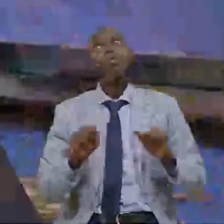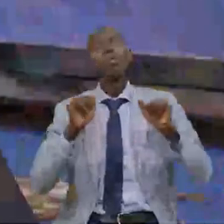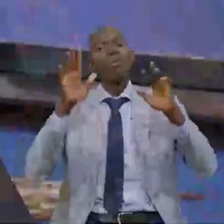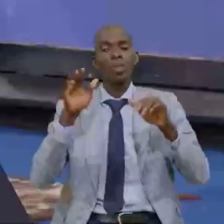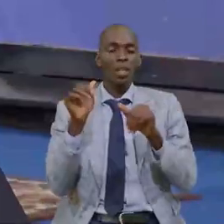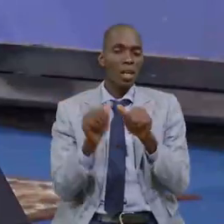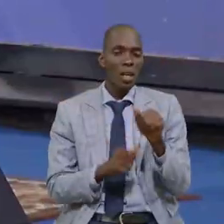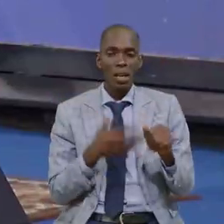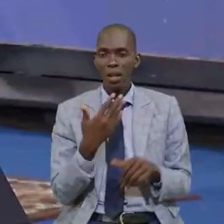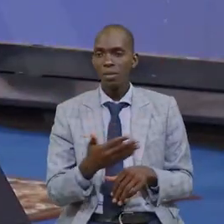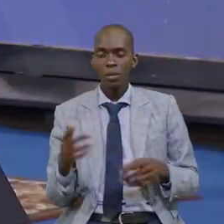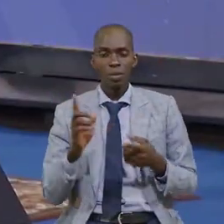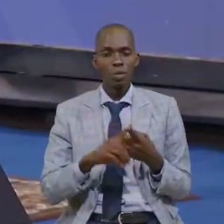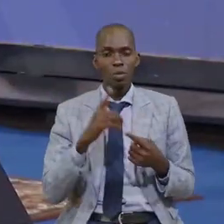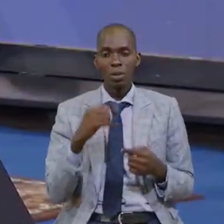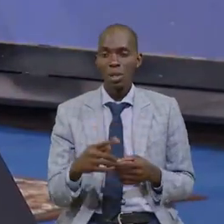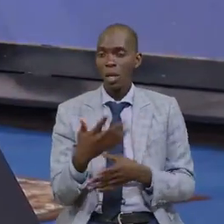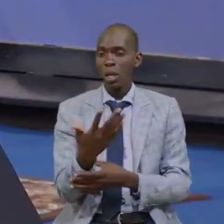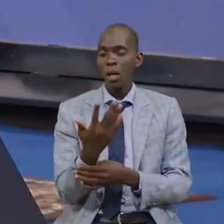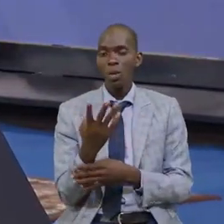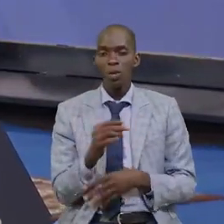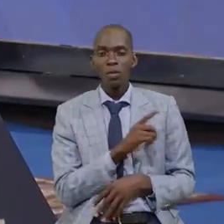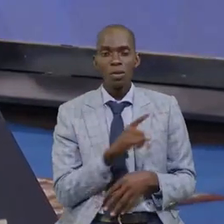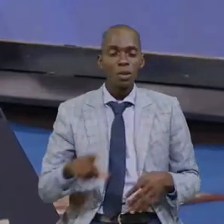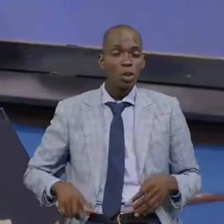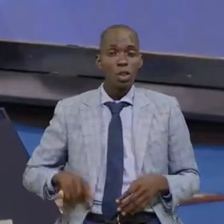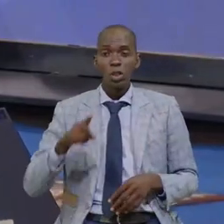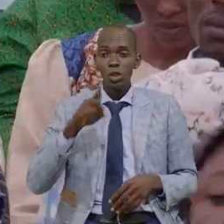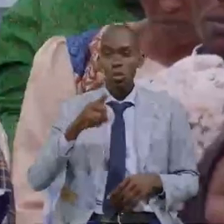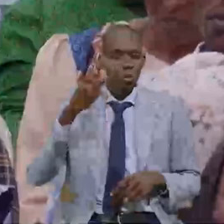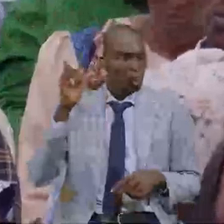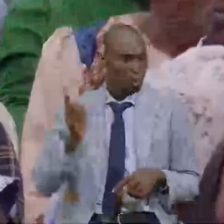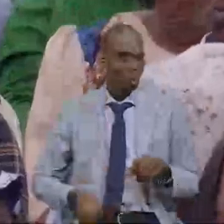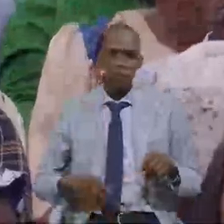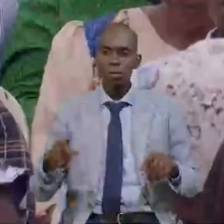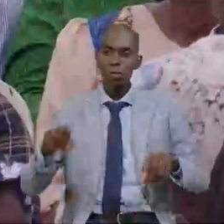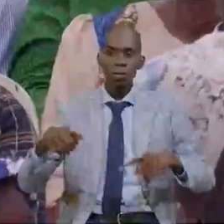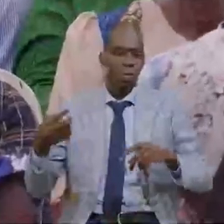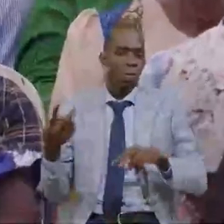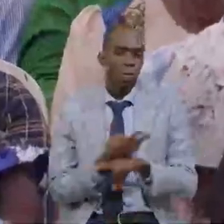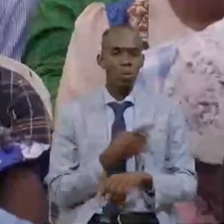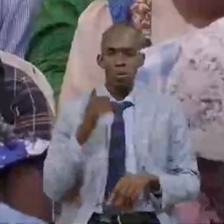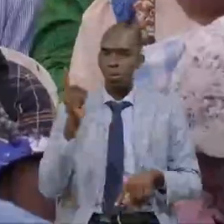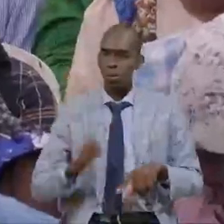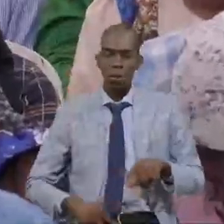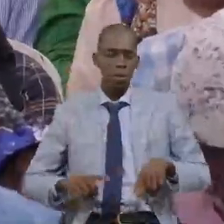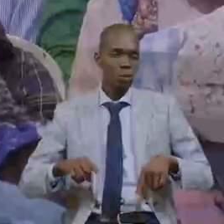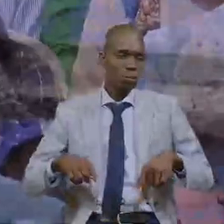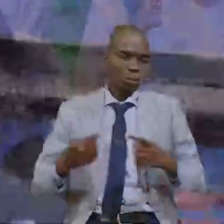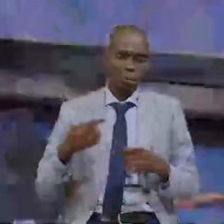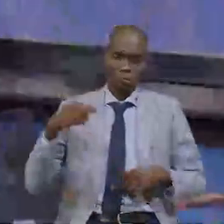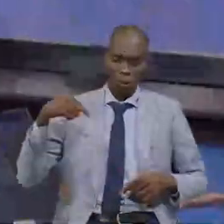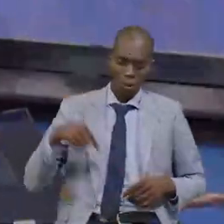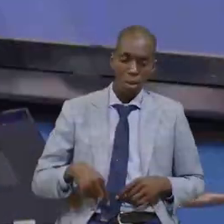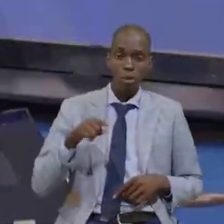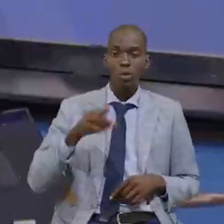t'abandonnes, tu abandonnes tout, tout dans les mains du Seigneur, tu ne peux pas aller pire, tu n'iras pas